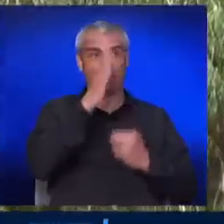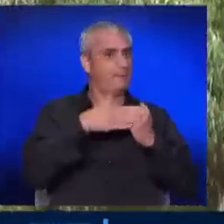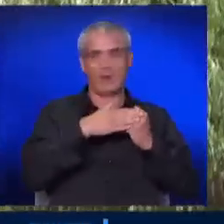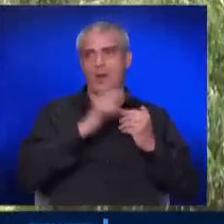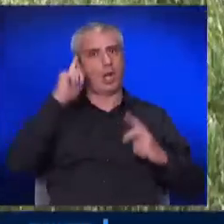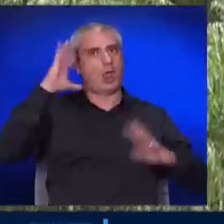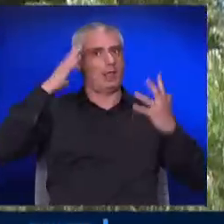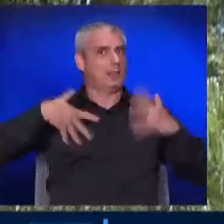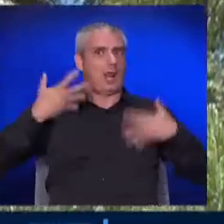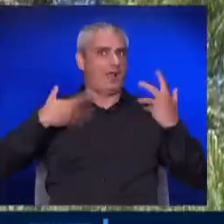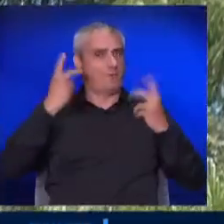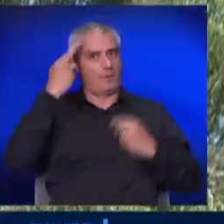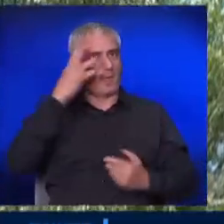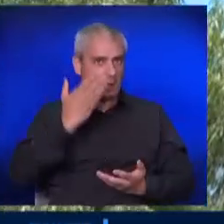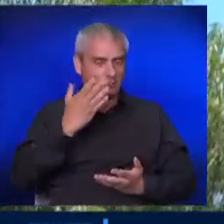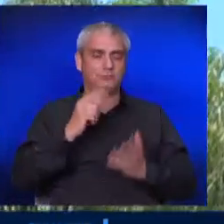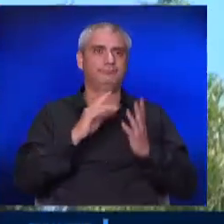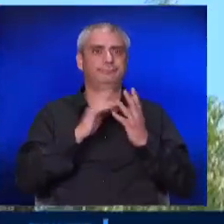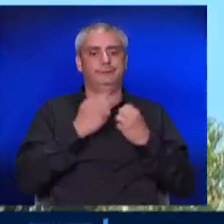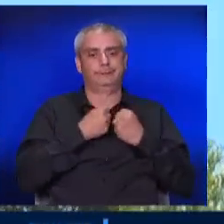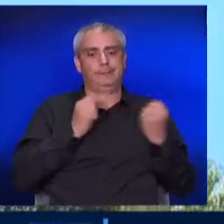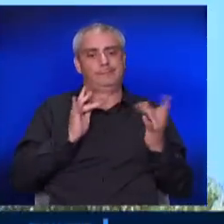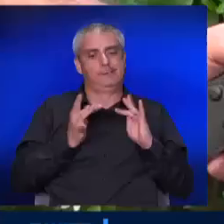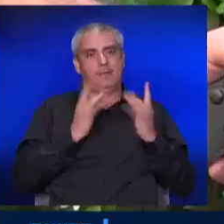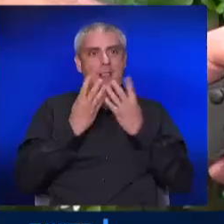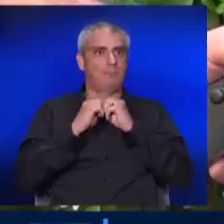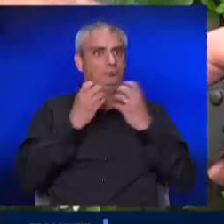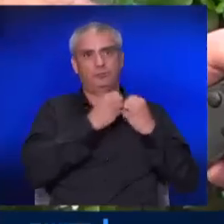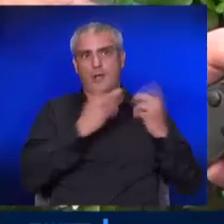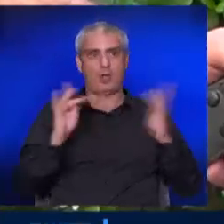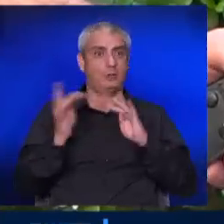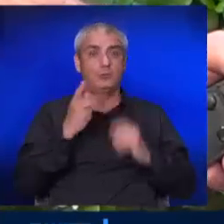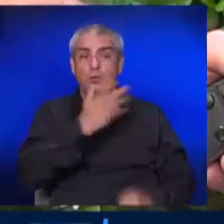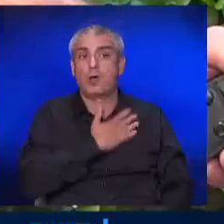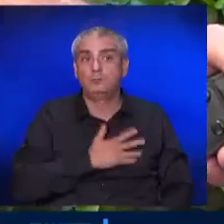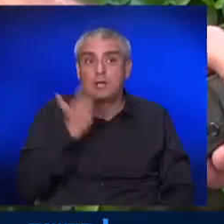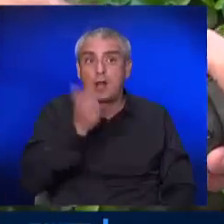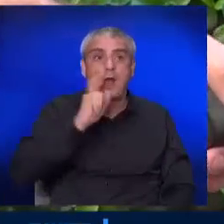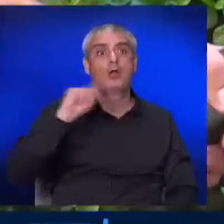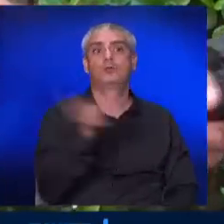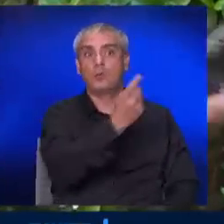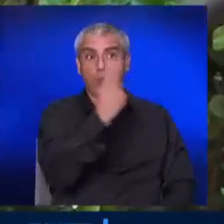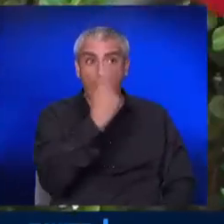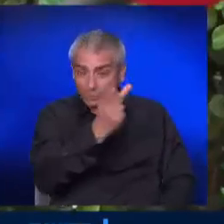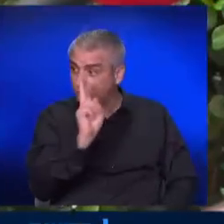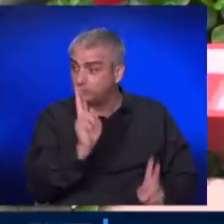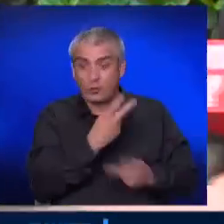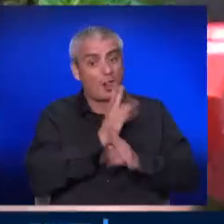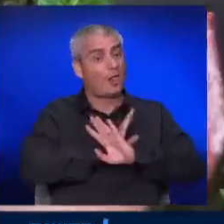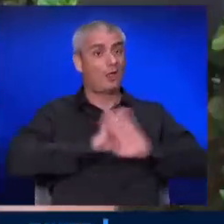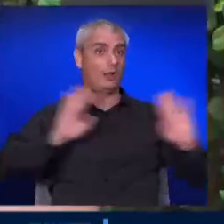התלהבו מהרעיון, ונוצר מתח רב בין המשפחות. הוא רצה להרוג את כולם. כשהוא ראה שהוא לא יכול